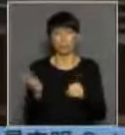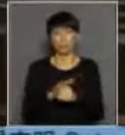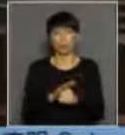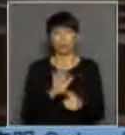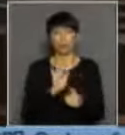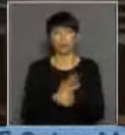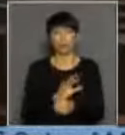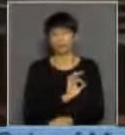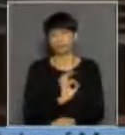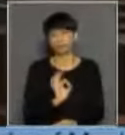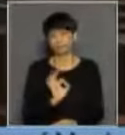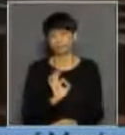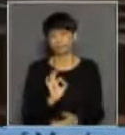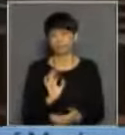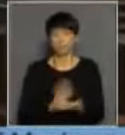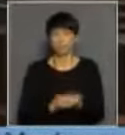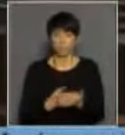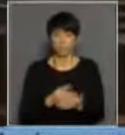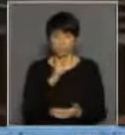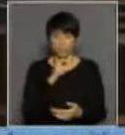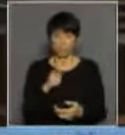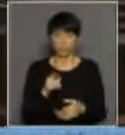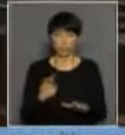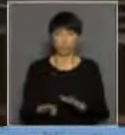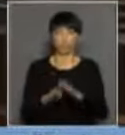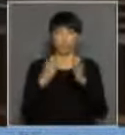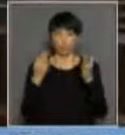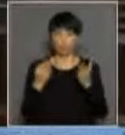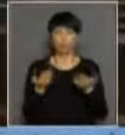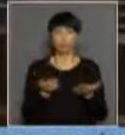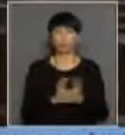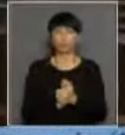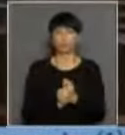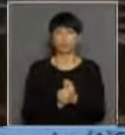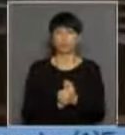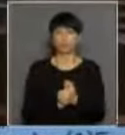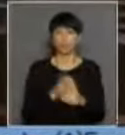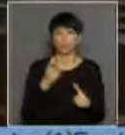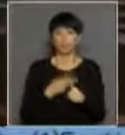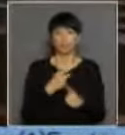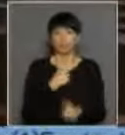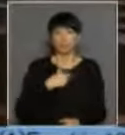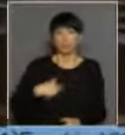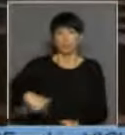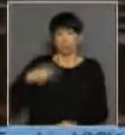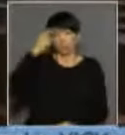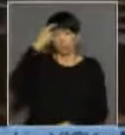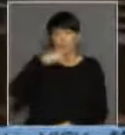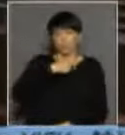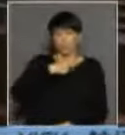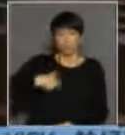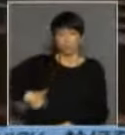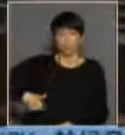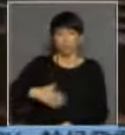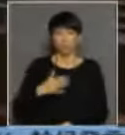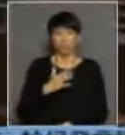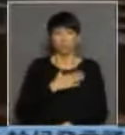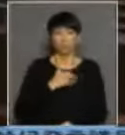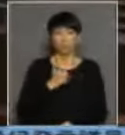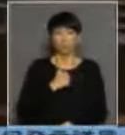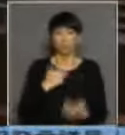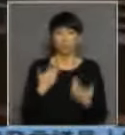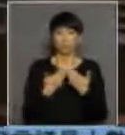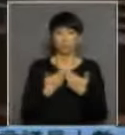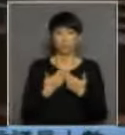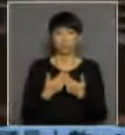過當有嘅講法就係話呢個只係一個開步禮，正如石禮謙議員所講啦，梁美芬就可能已經預計十步之後咧，就會一樣有呢